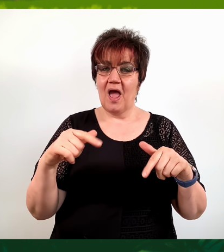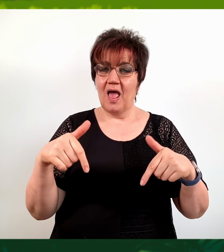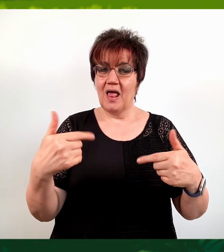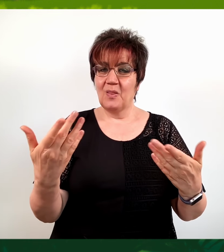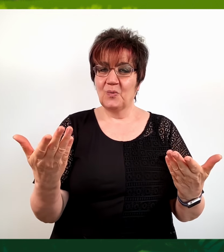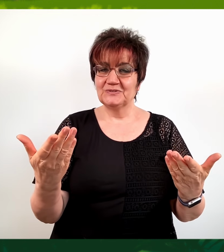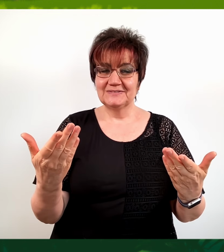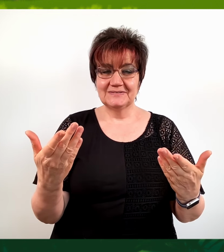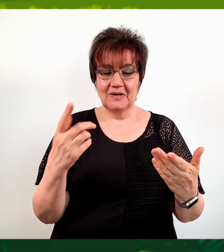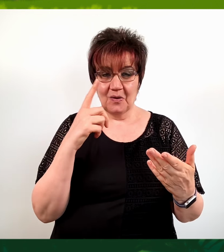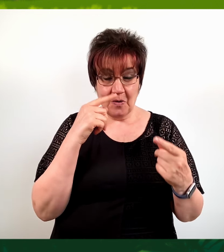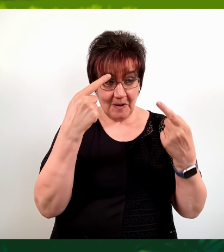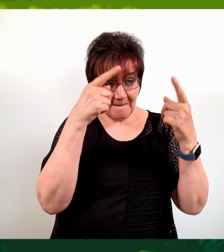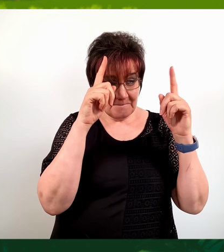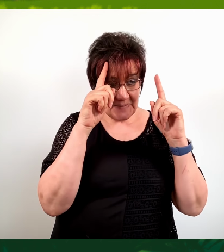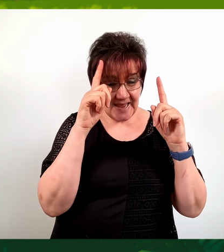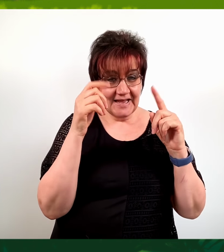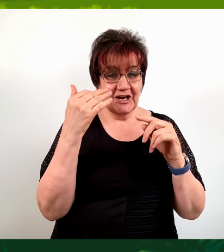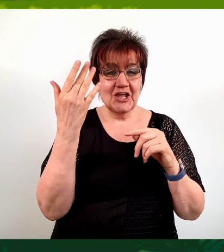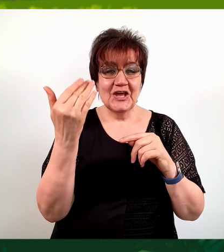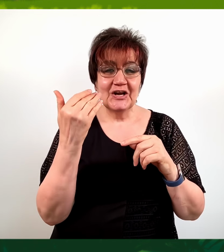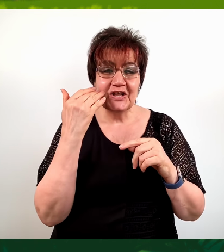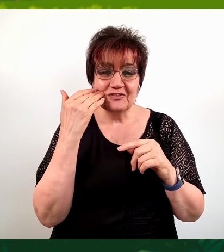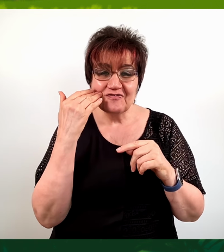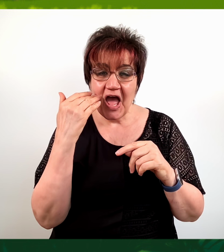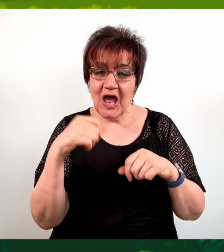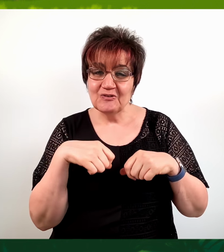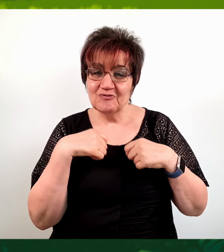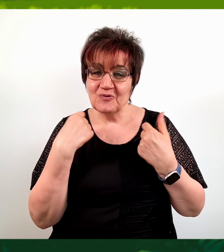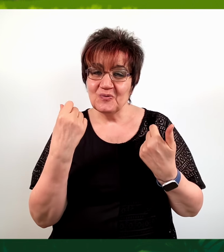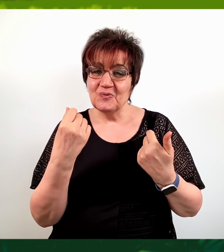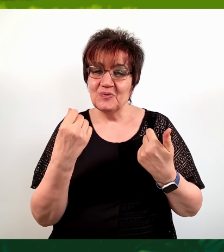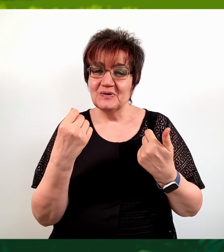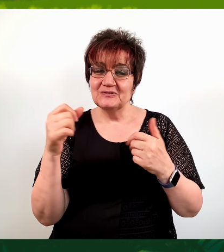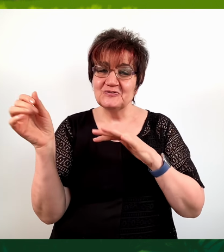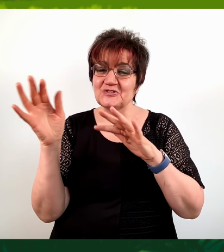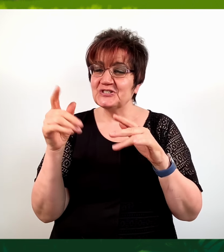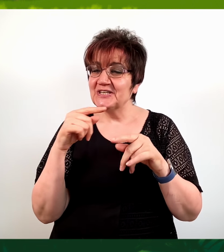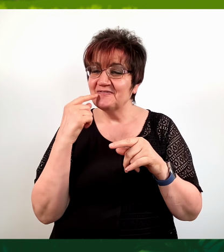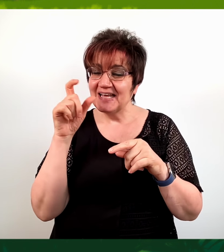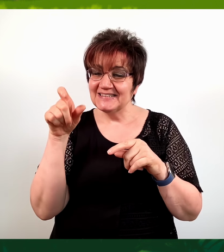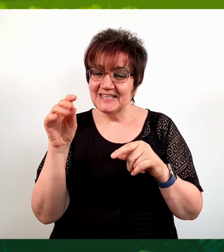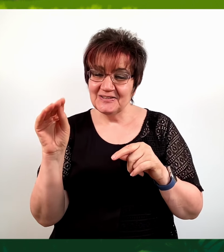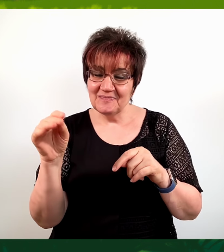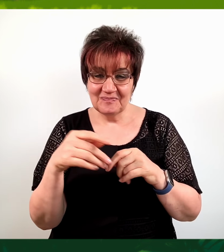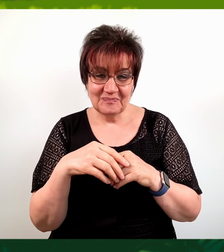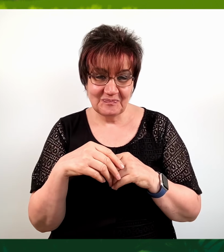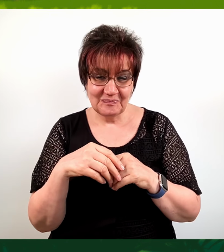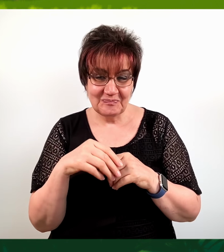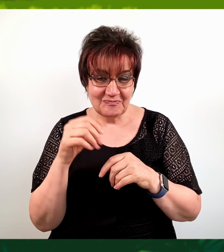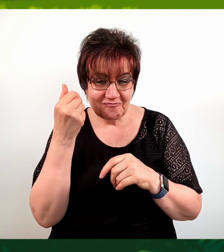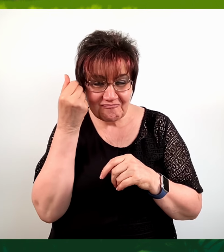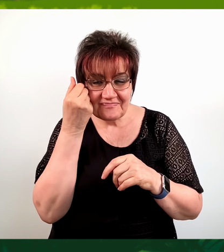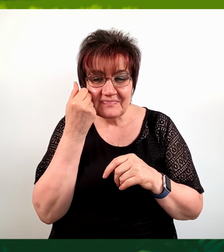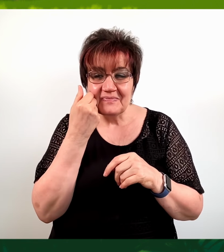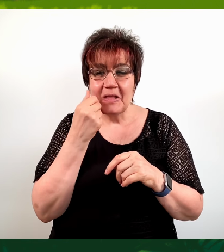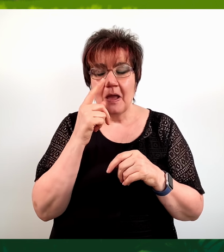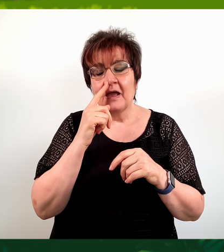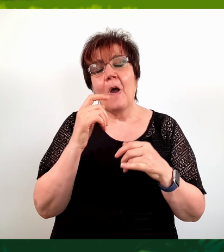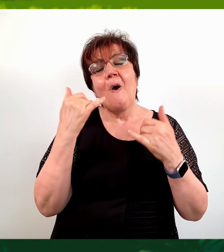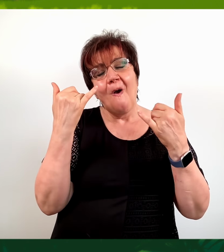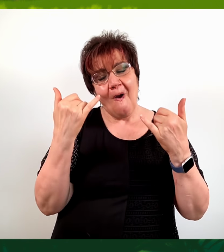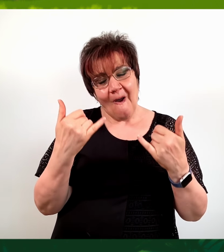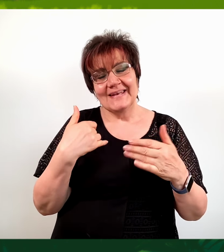und so sagte der Bär eines Morgens zu Schneeweißchen, Liebes Schneeweißchen, das war